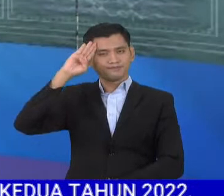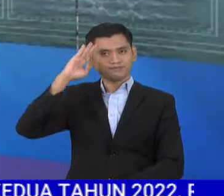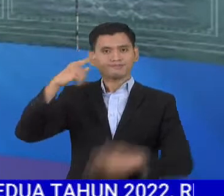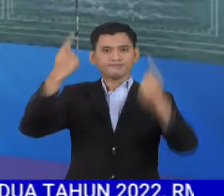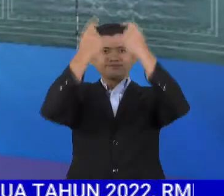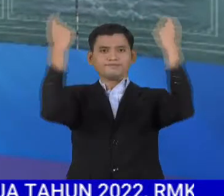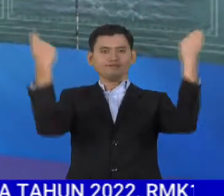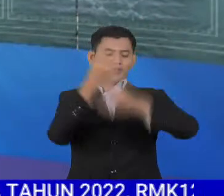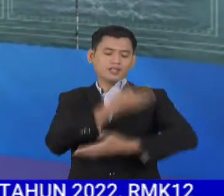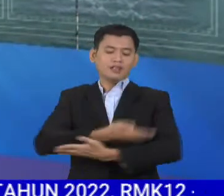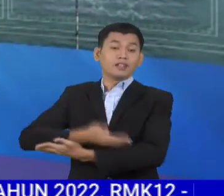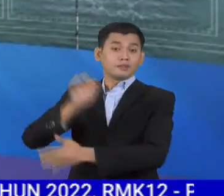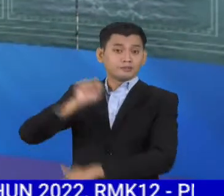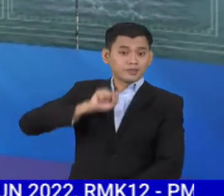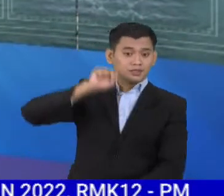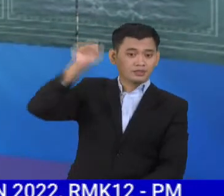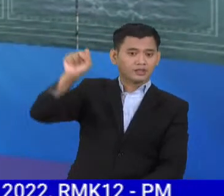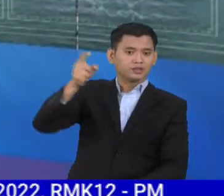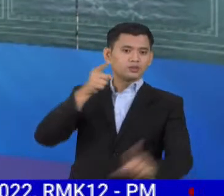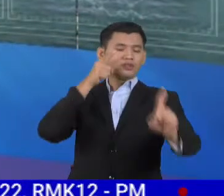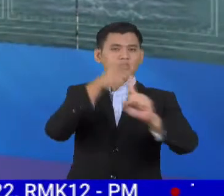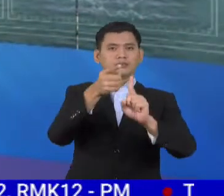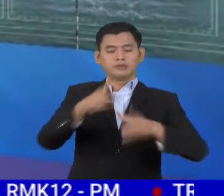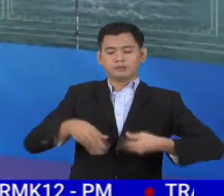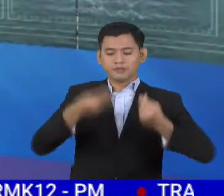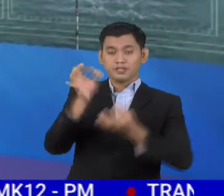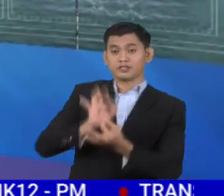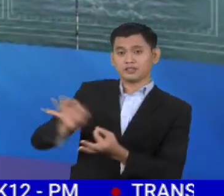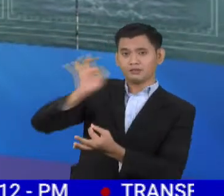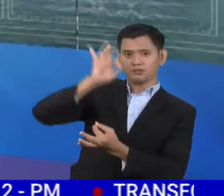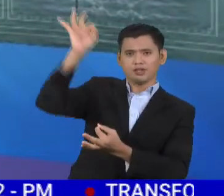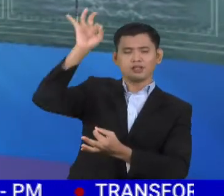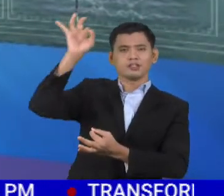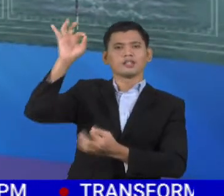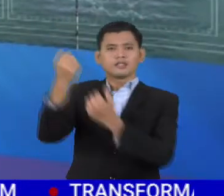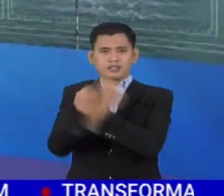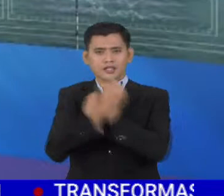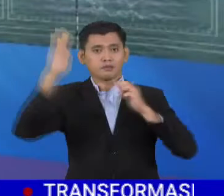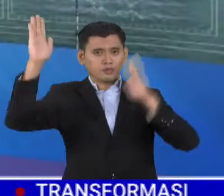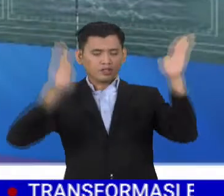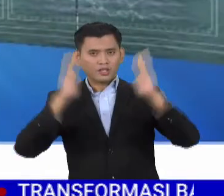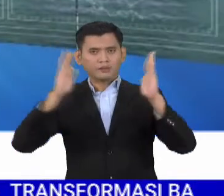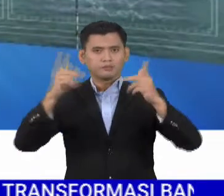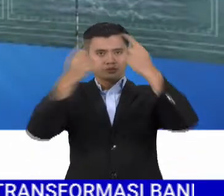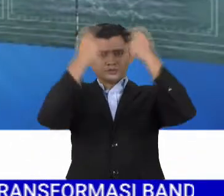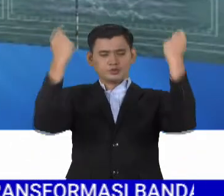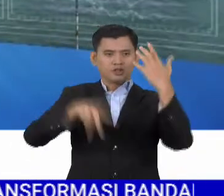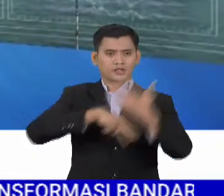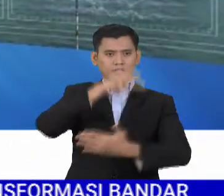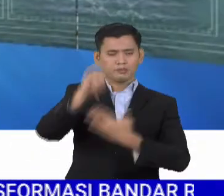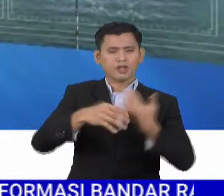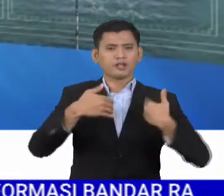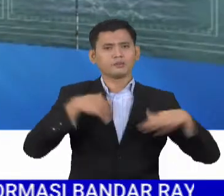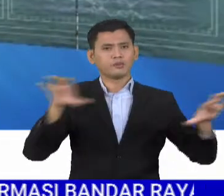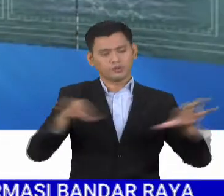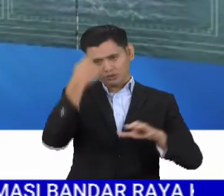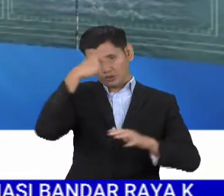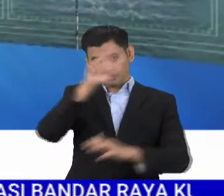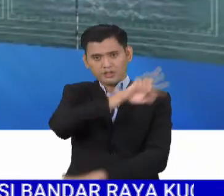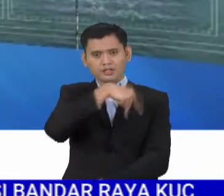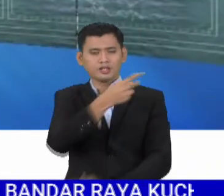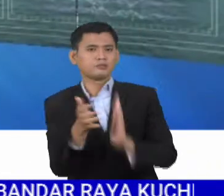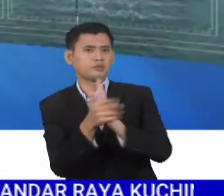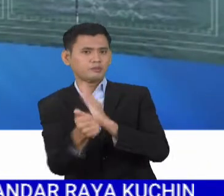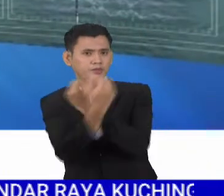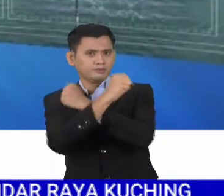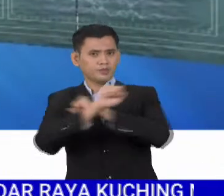anak muda Merdeka berseri-seri bertujuan menyemai semangat ke cotic Carnival ini turut diisi dengan berbagai bengkel dan klinik kemahiran demi mempersiapkan